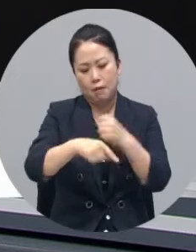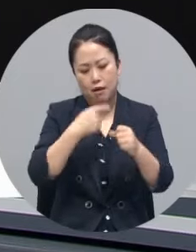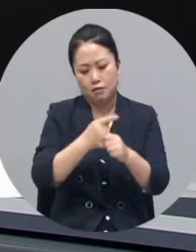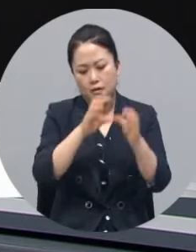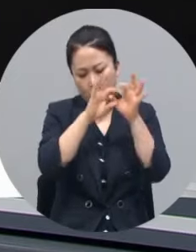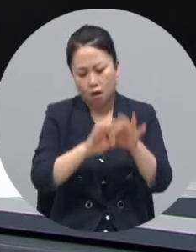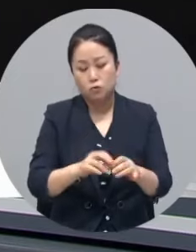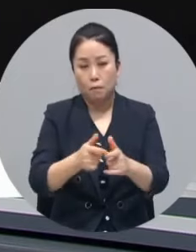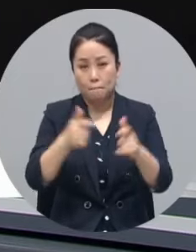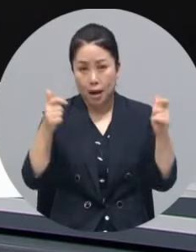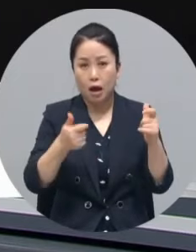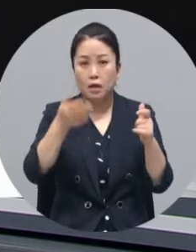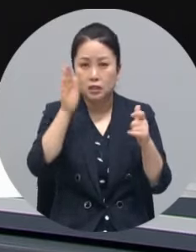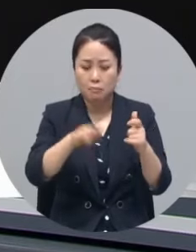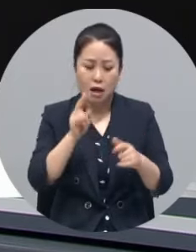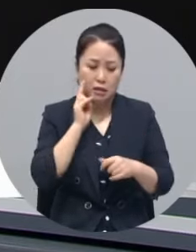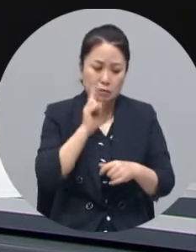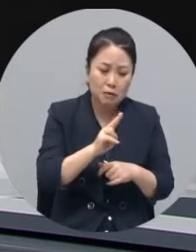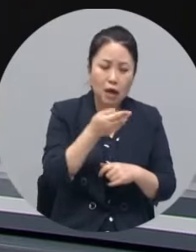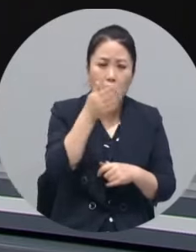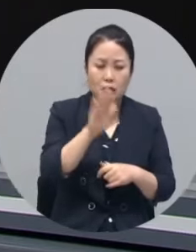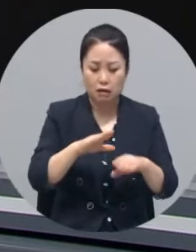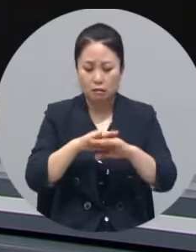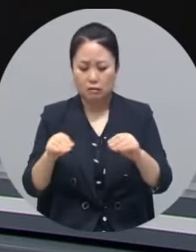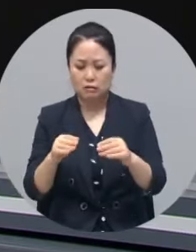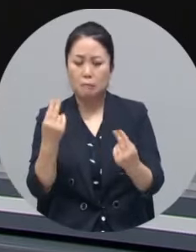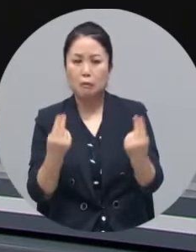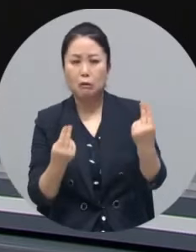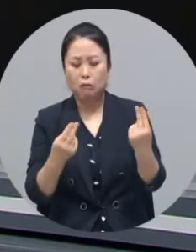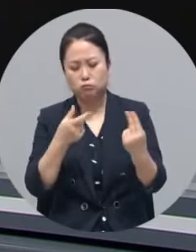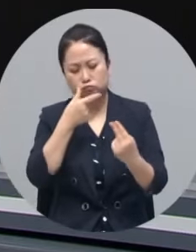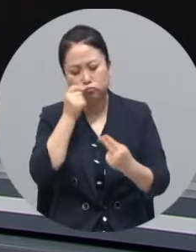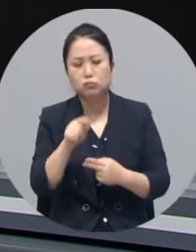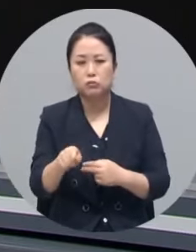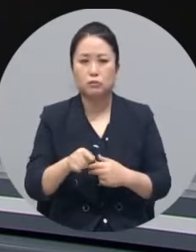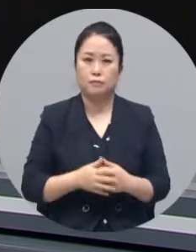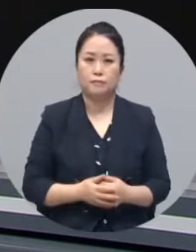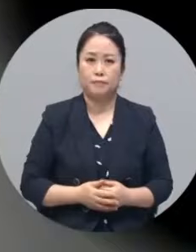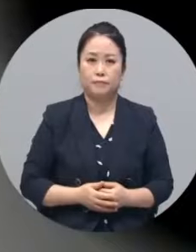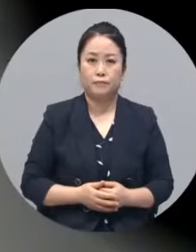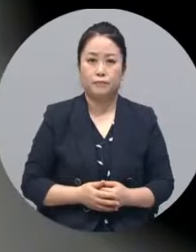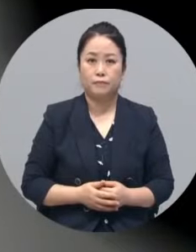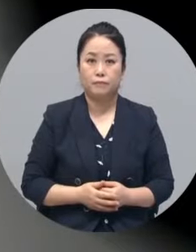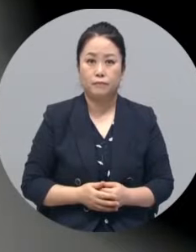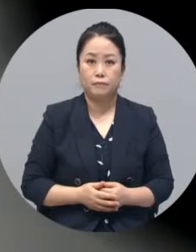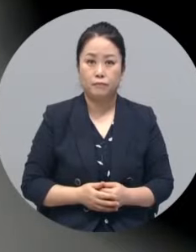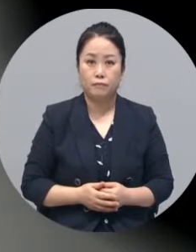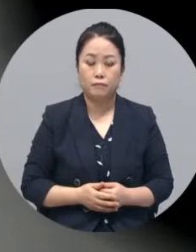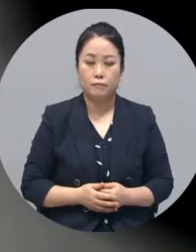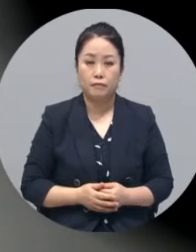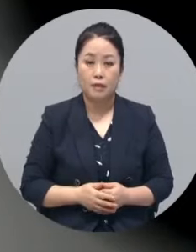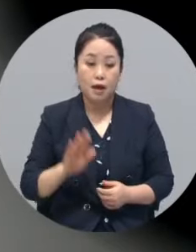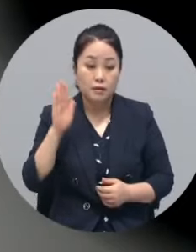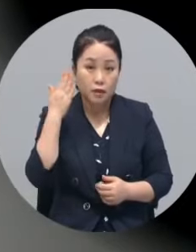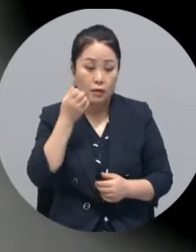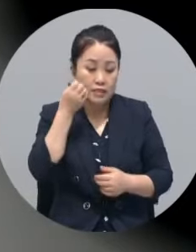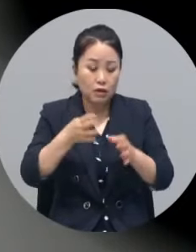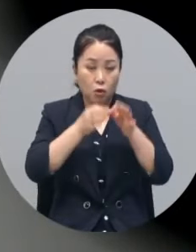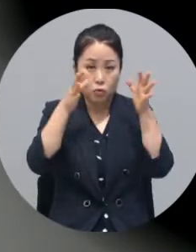심각성에 비해 대책은 부실한 상황입니다 조민의 기자가 취재했습니다 최근